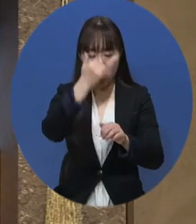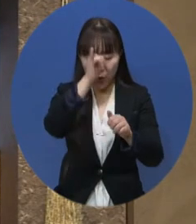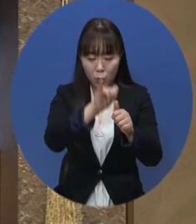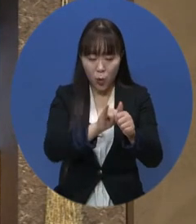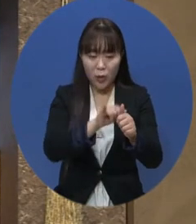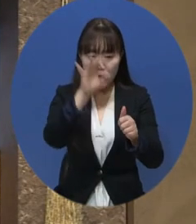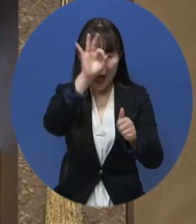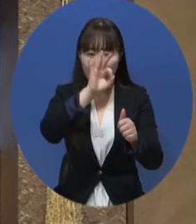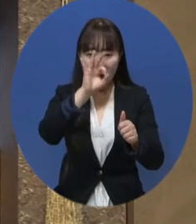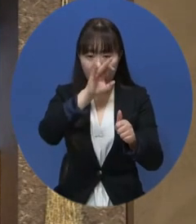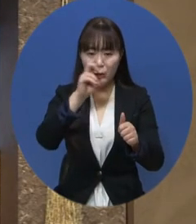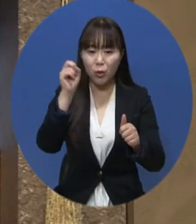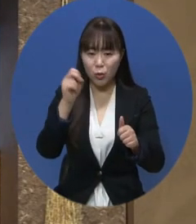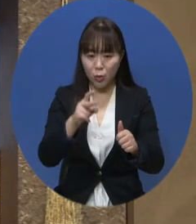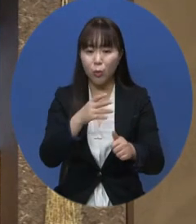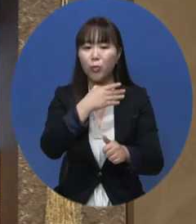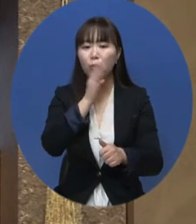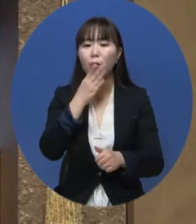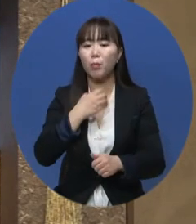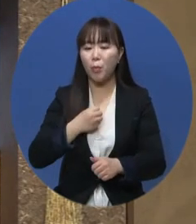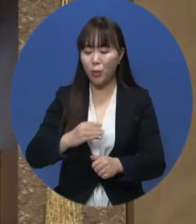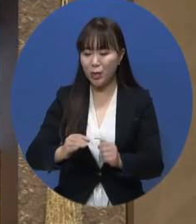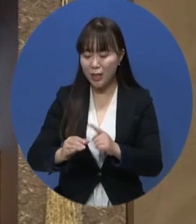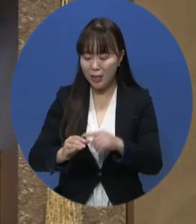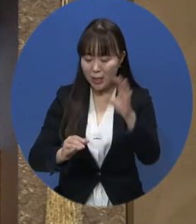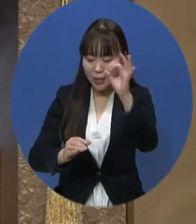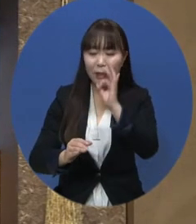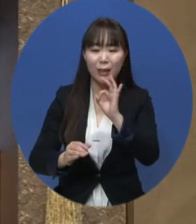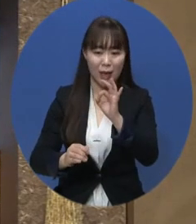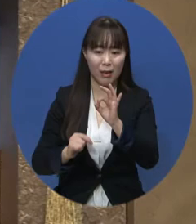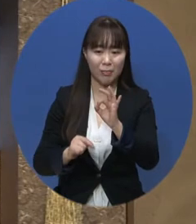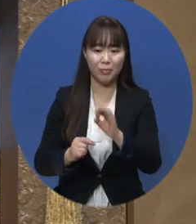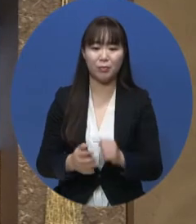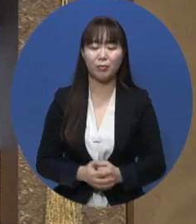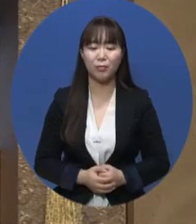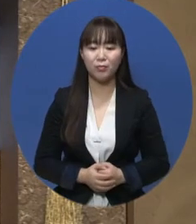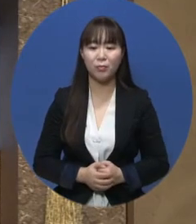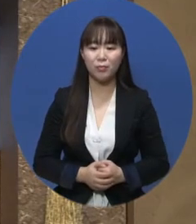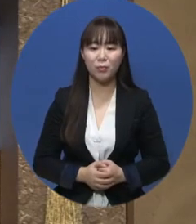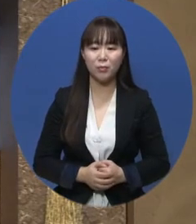찾다 그리고 노인복지를 찾다입니다. 그래서